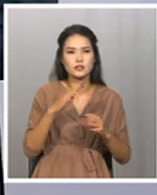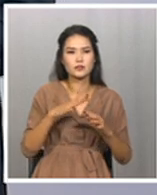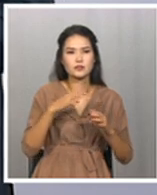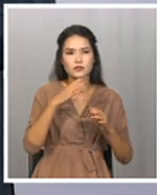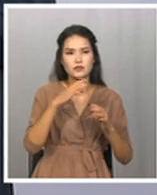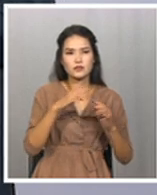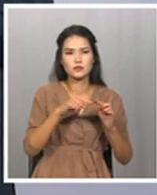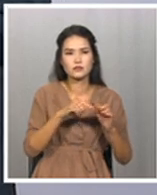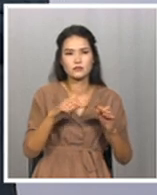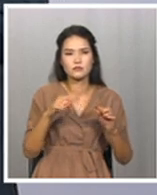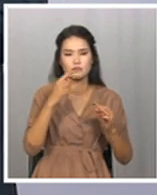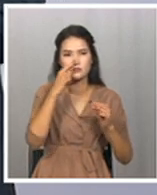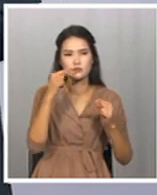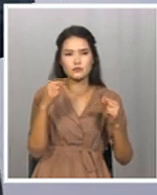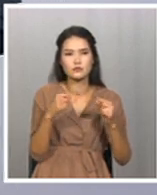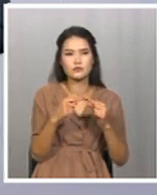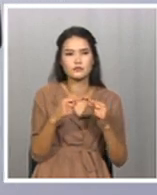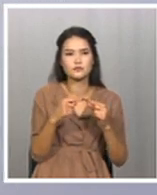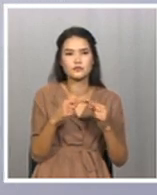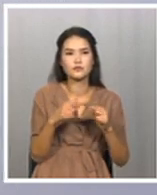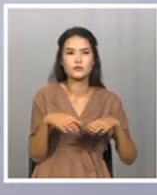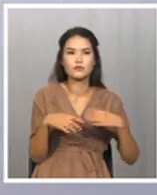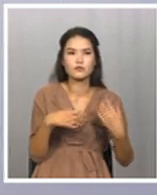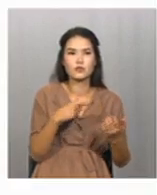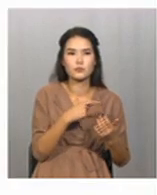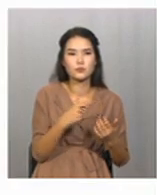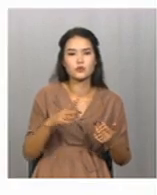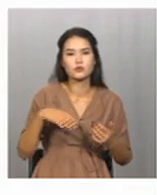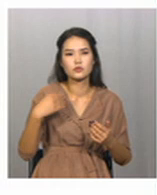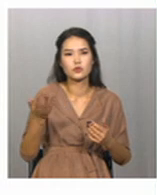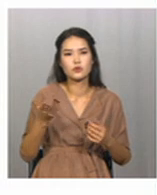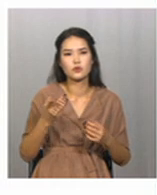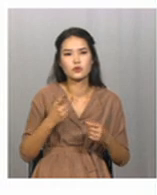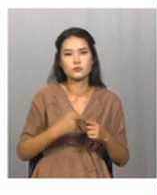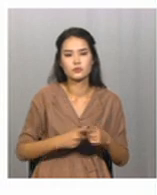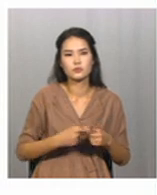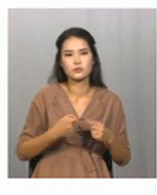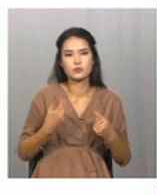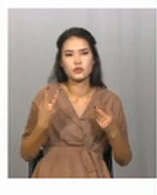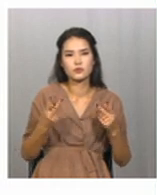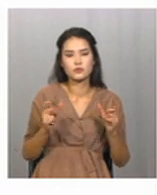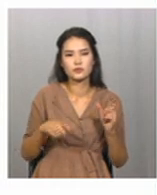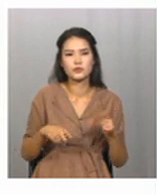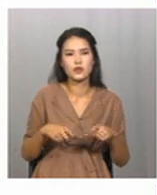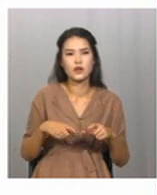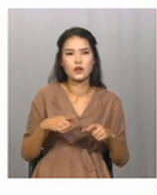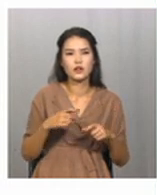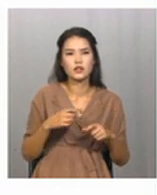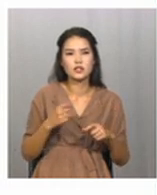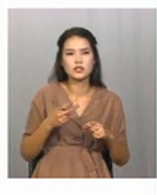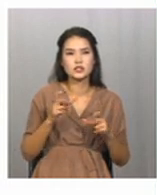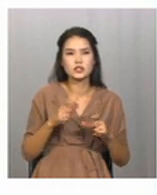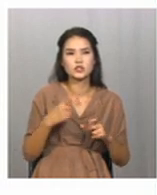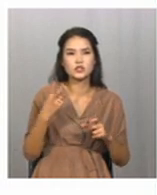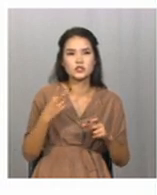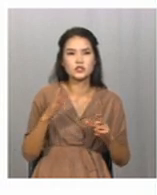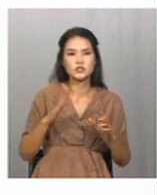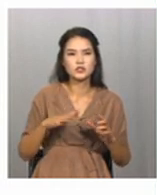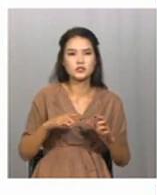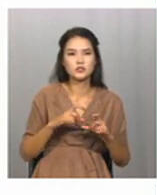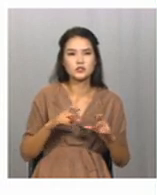X өсінің оң жағының барлығы плюс, сол жағы минус. Яғни екінші шеректен және үшінші шеректен алынған бұрыштар